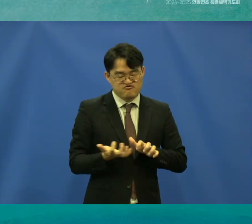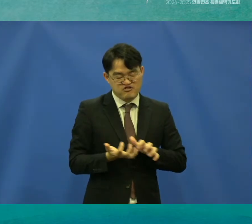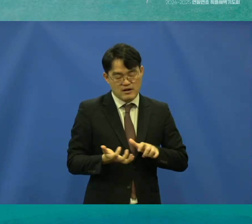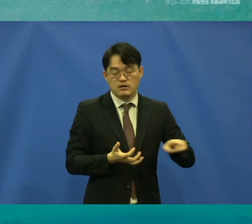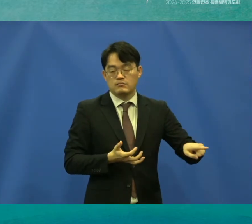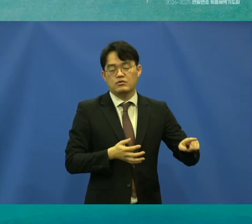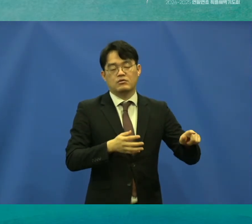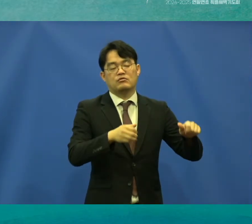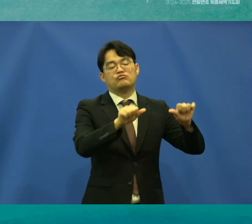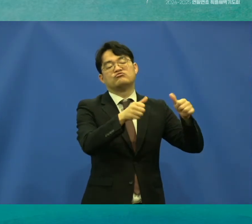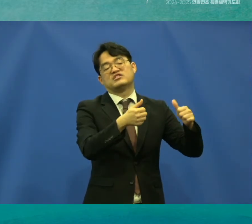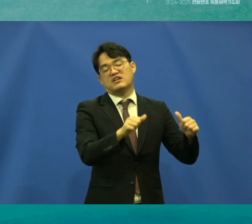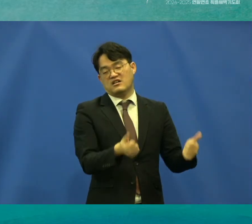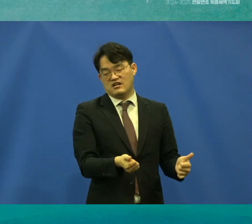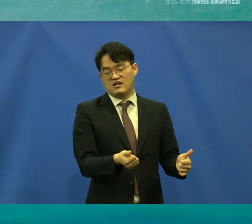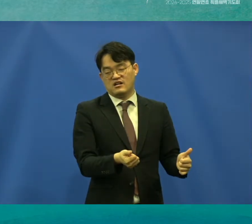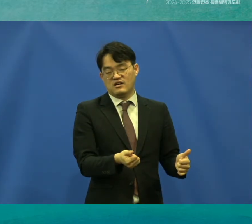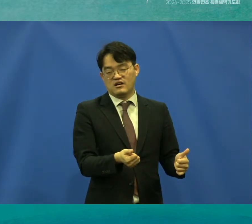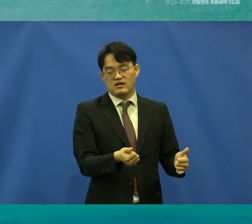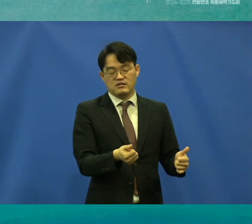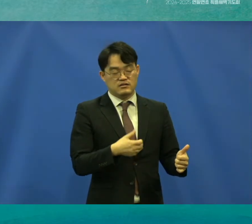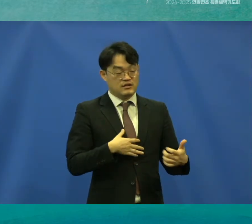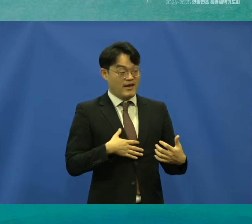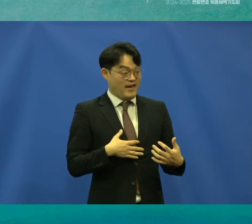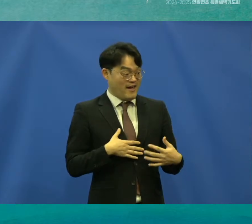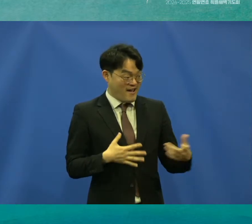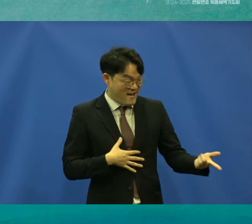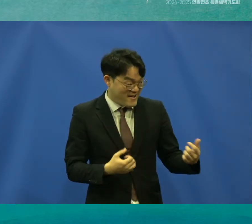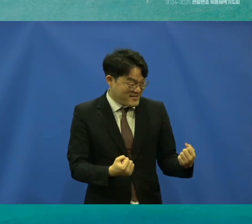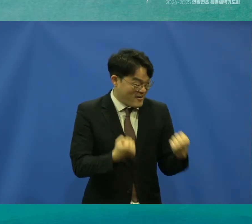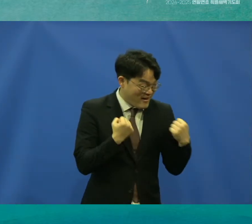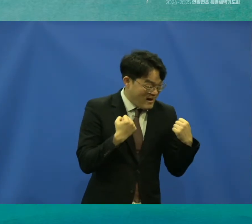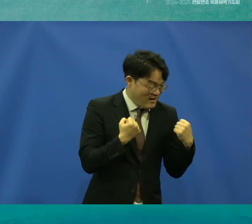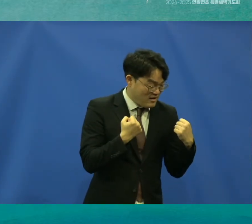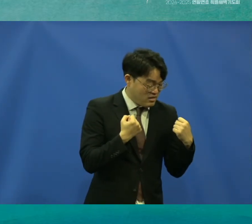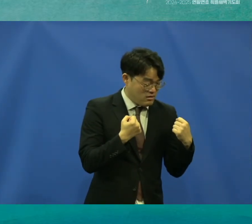조금만 누가 건드려도 화를 내는 거, 그게 우상이에요. 그게 다. 그것도 하나님이